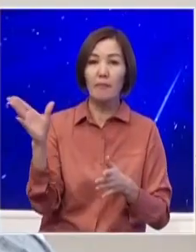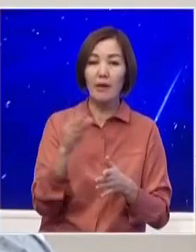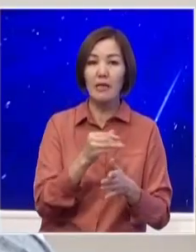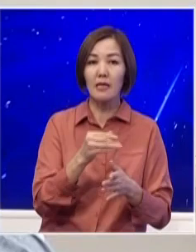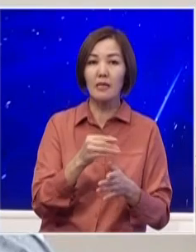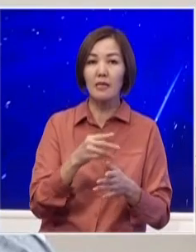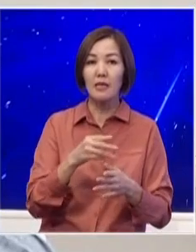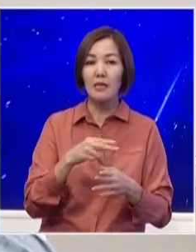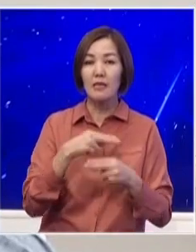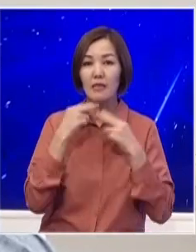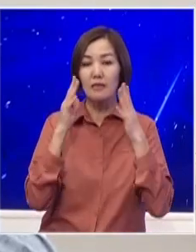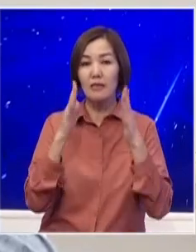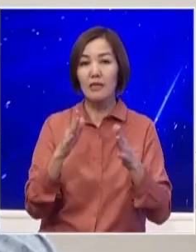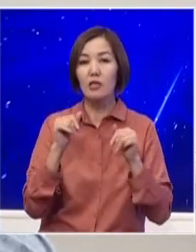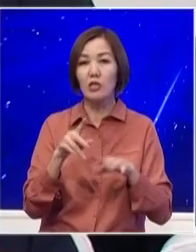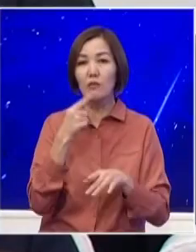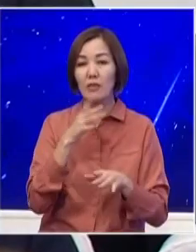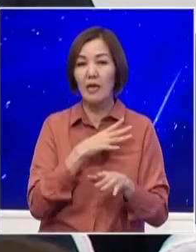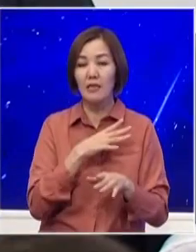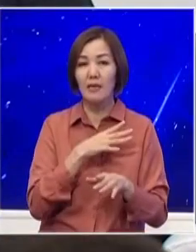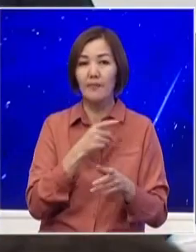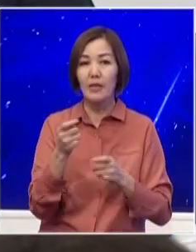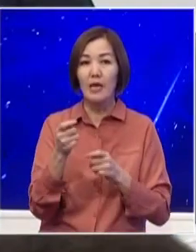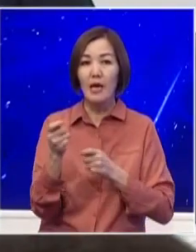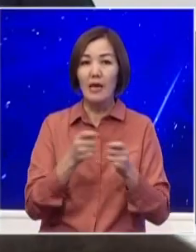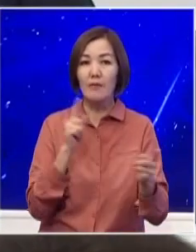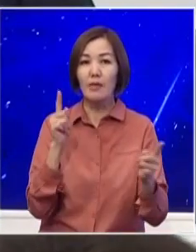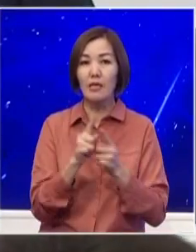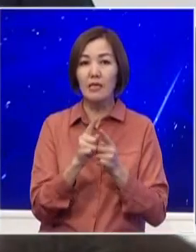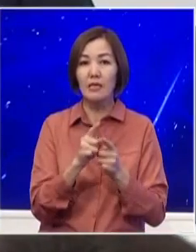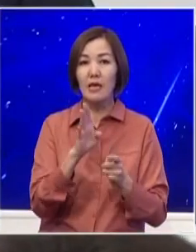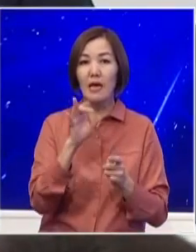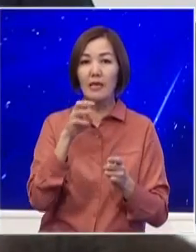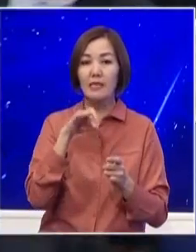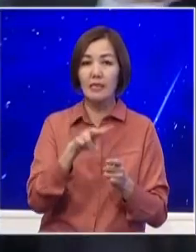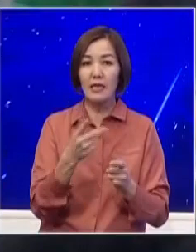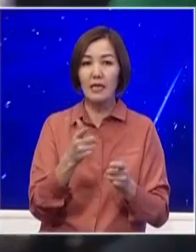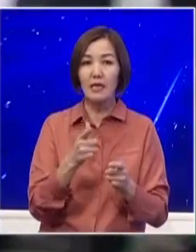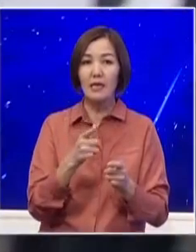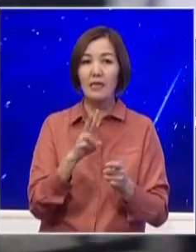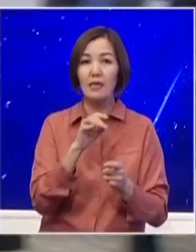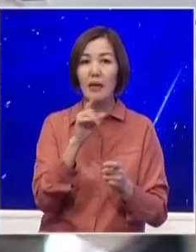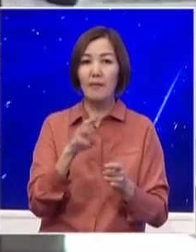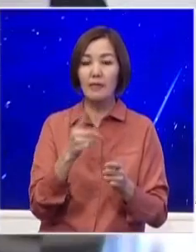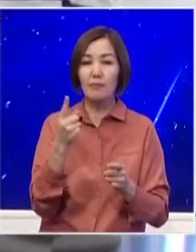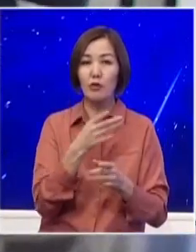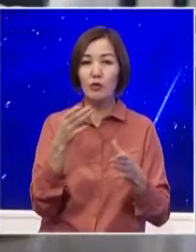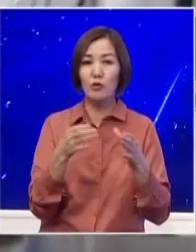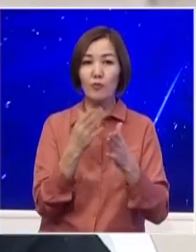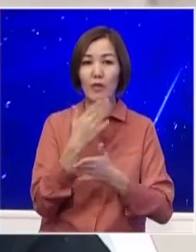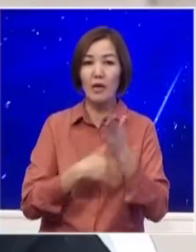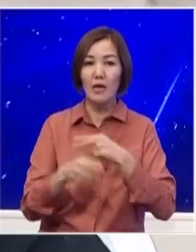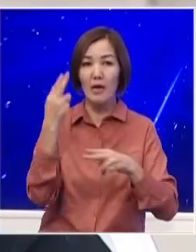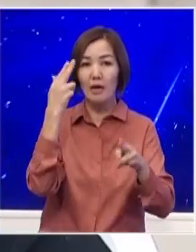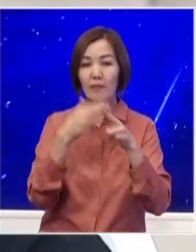асықпай тыңдады, талқылап шешімін айтты. Әкім қабылдауында болғандардың бірі Әсел Намаз Иманова. Ол бірінші топтағы мүгедек әпкесінің